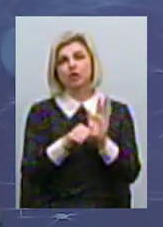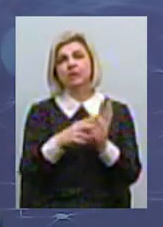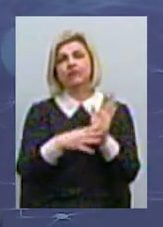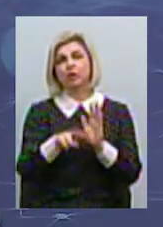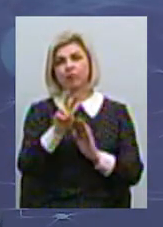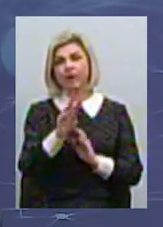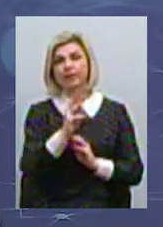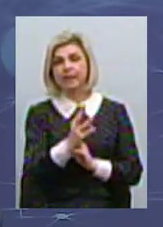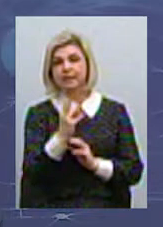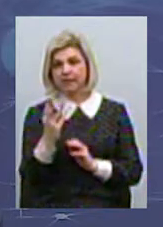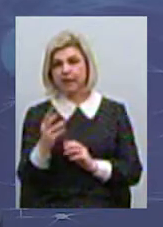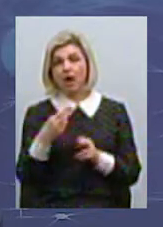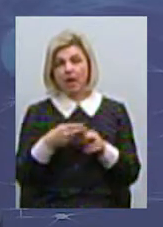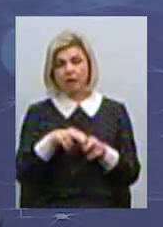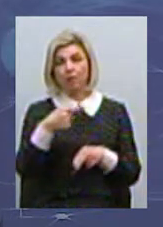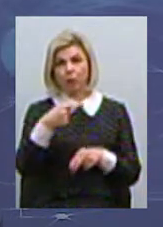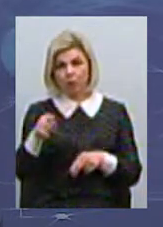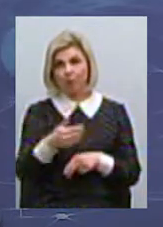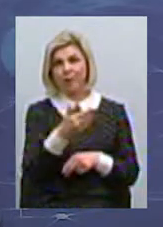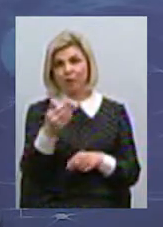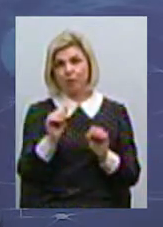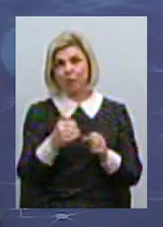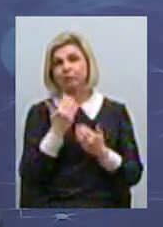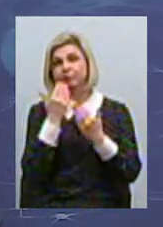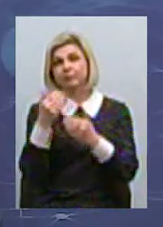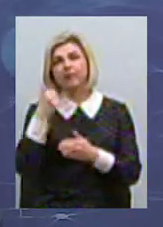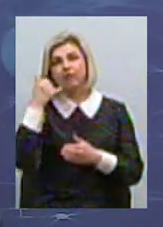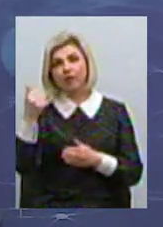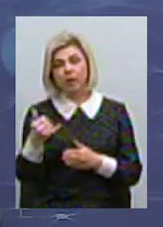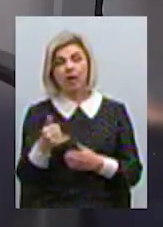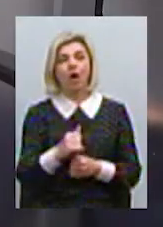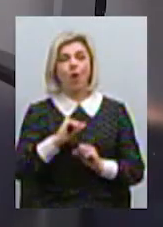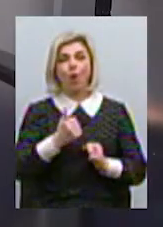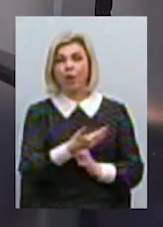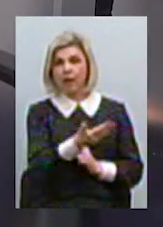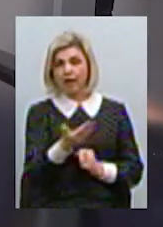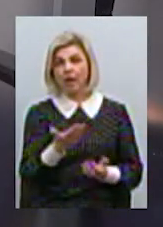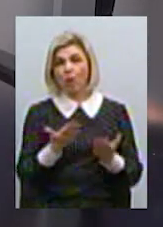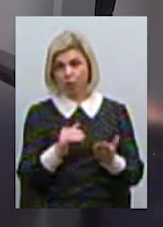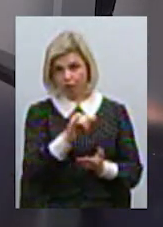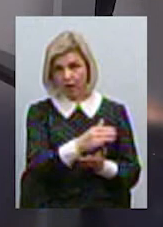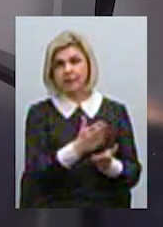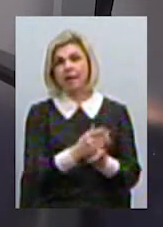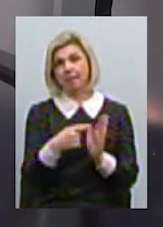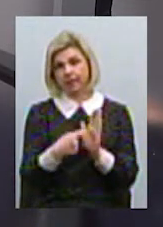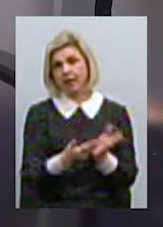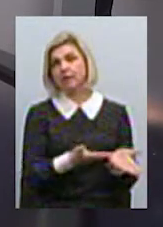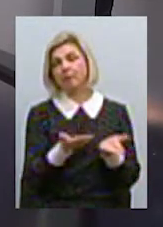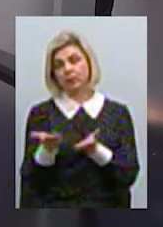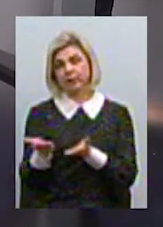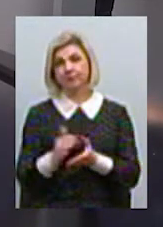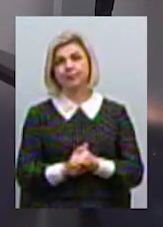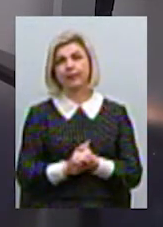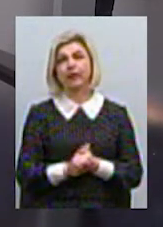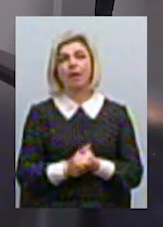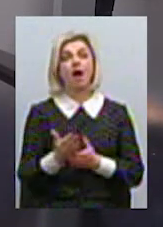76-92-33. І саме за цим телефоном ви можете ставити свої запитання. Колеги, якщо у вас є питання, будь ласка, Андрій. Пане Романе, якою є